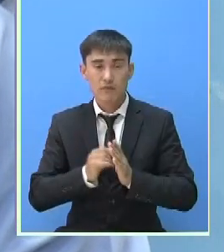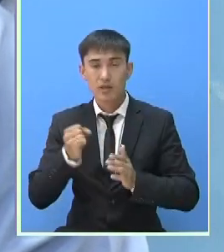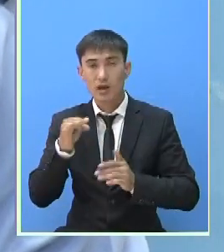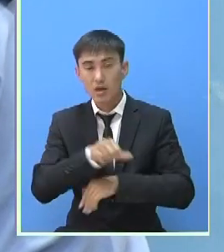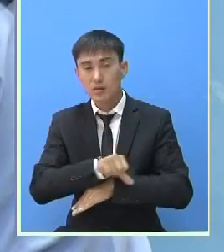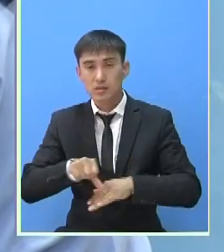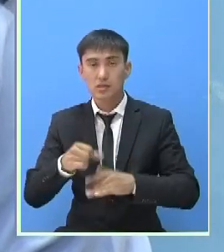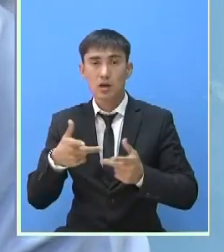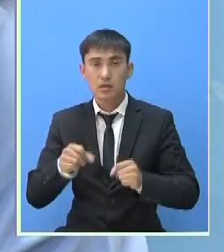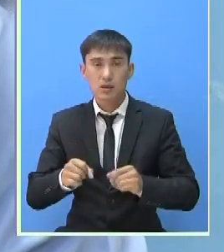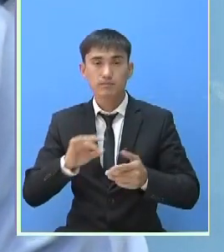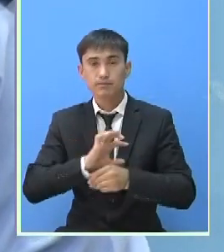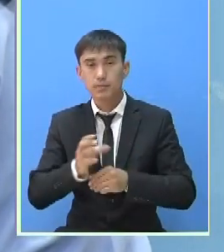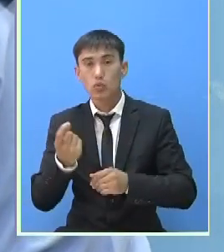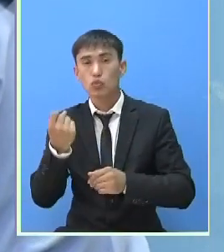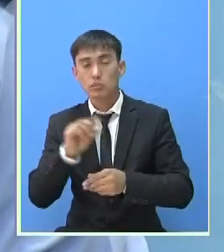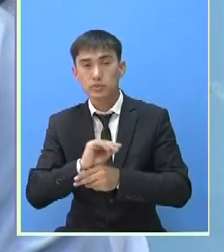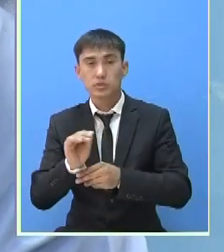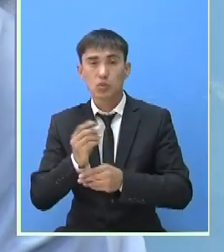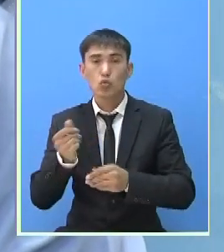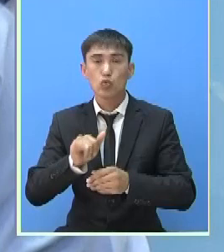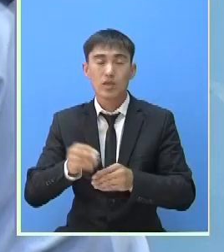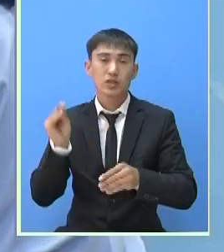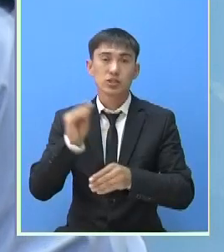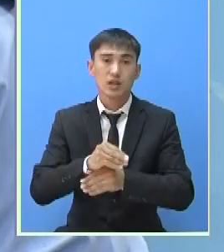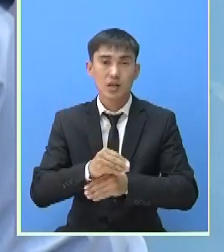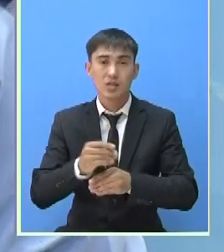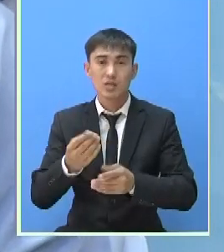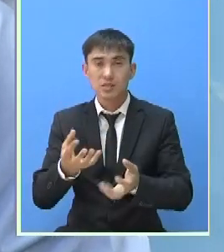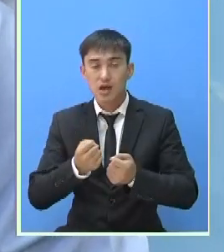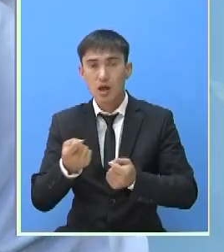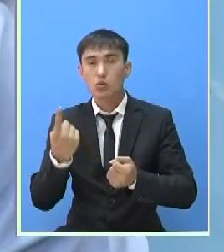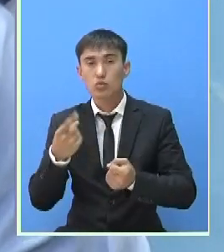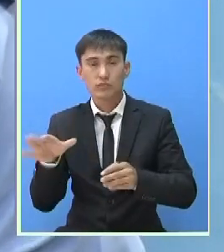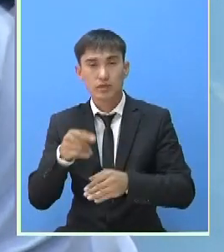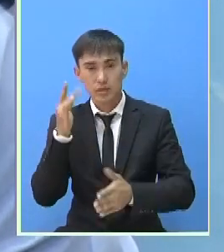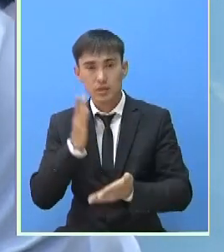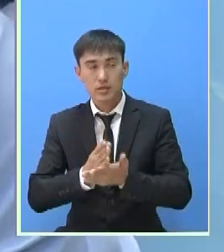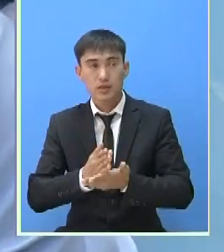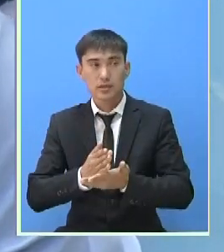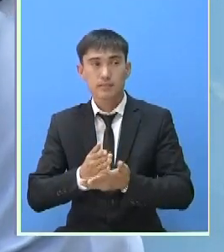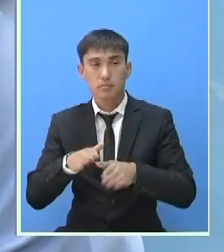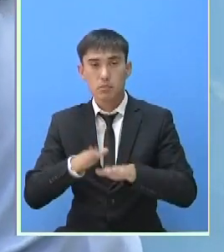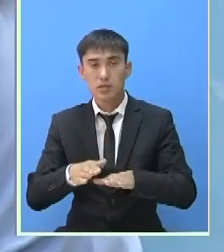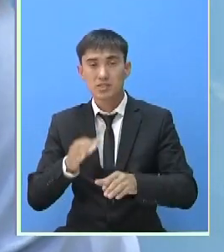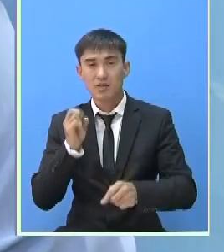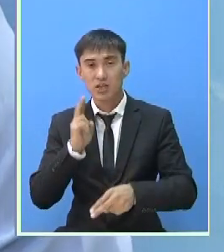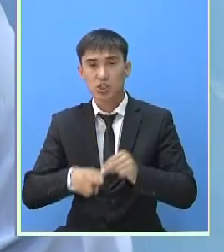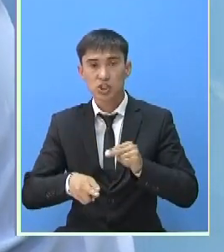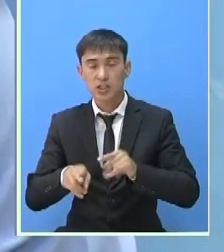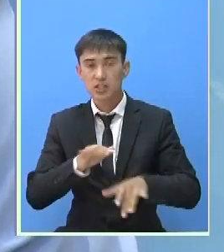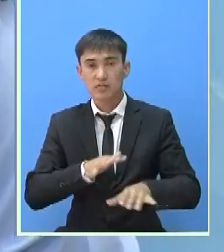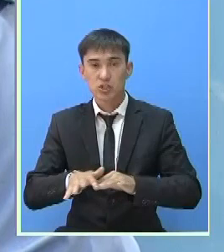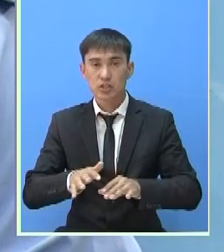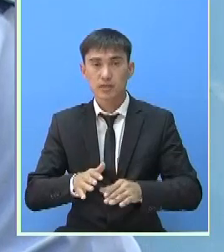IP-адреса, откуда перечислялись, куда начисляли, сняли откуда. Есть понятие места совершения, окончание места